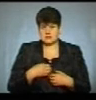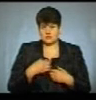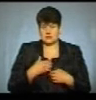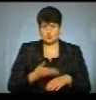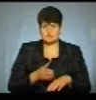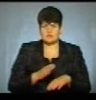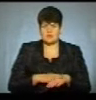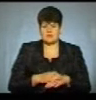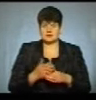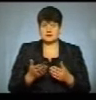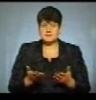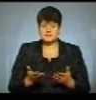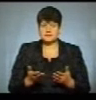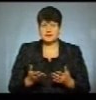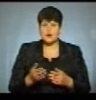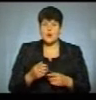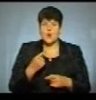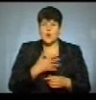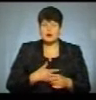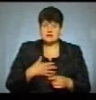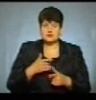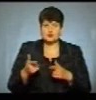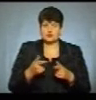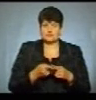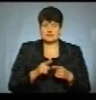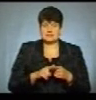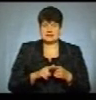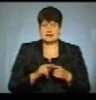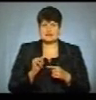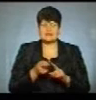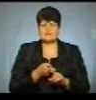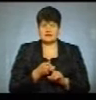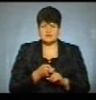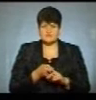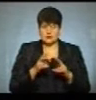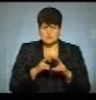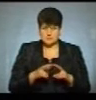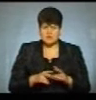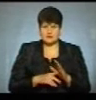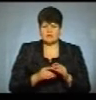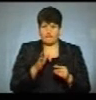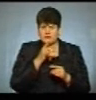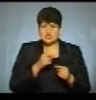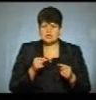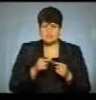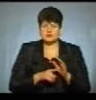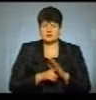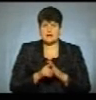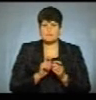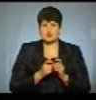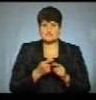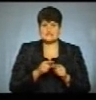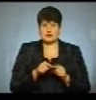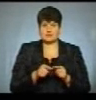ускладнень і летальних випадків. Тобто організм готовий до цієї інфекції, він її розпізнає і вчасно починає боротися з цією інфекцією.